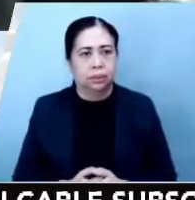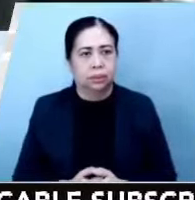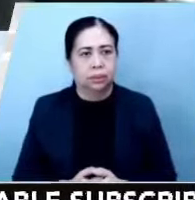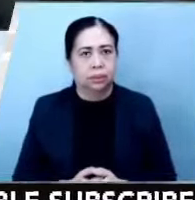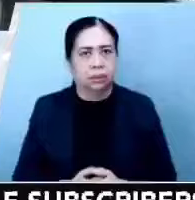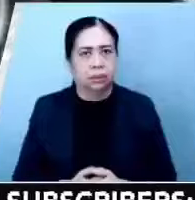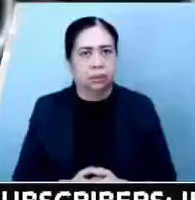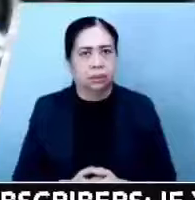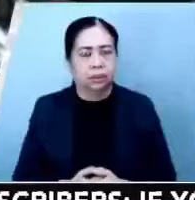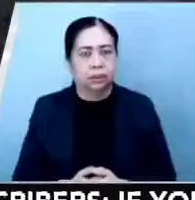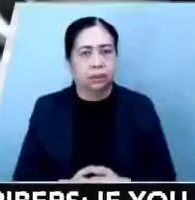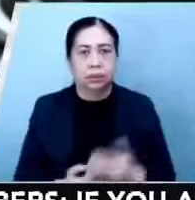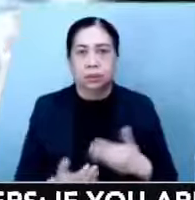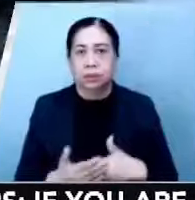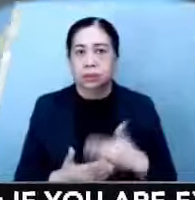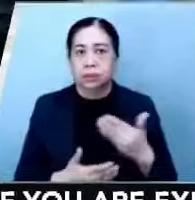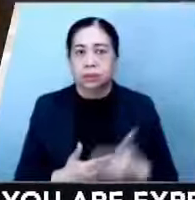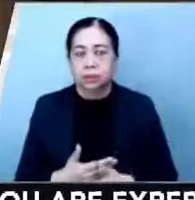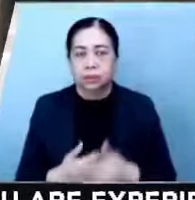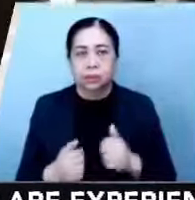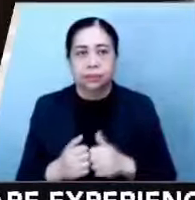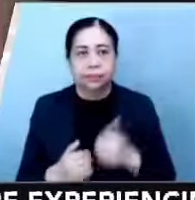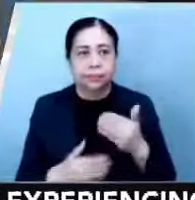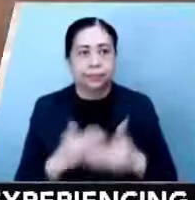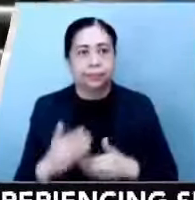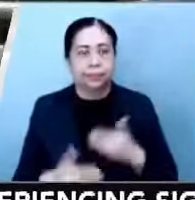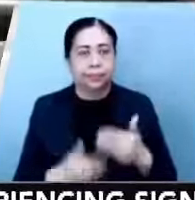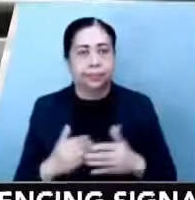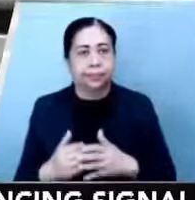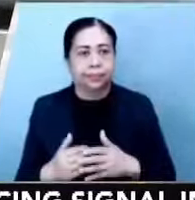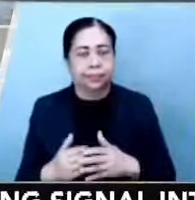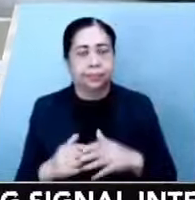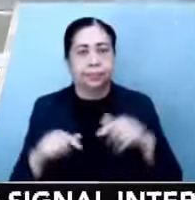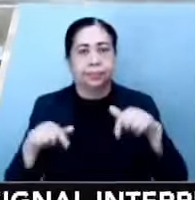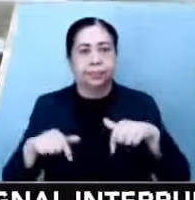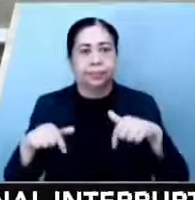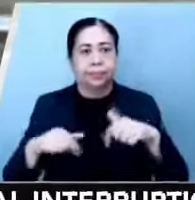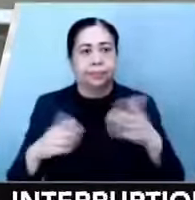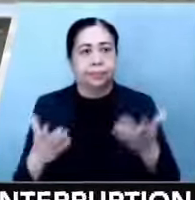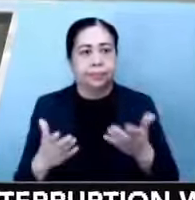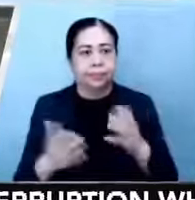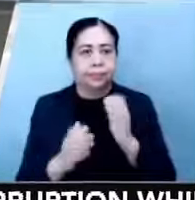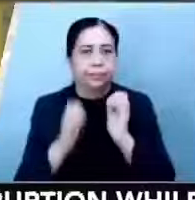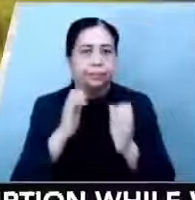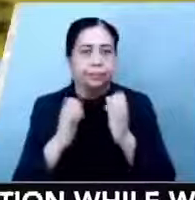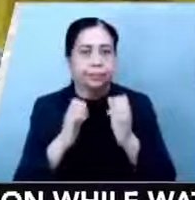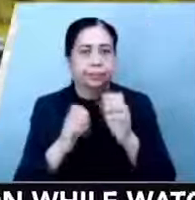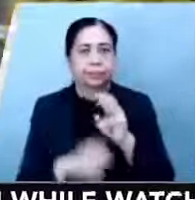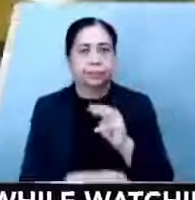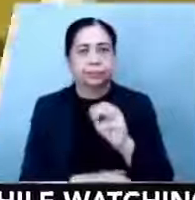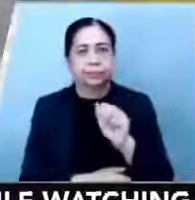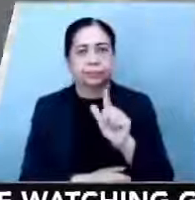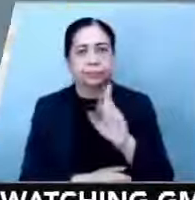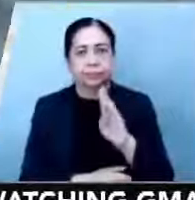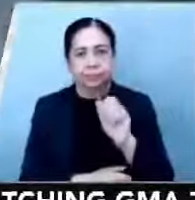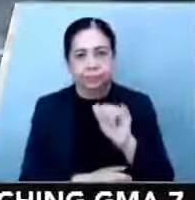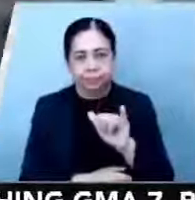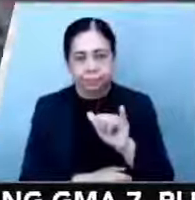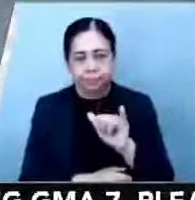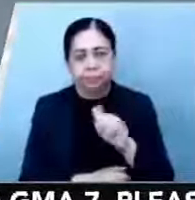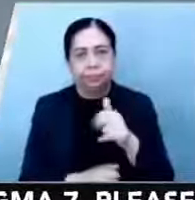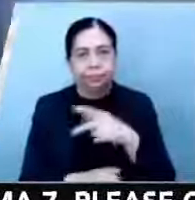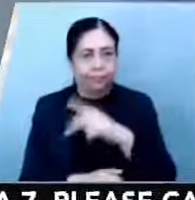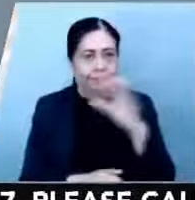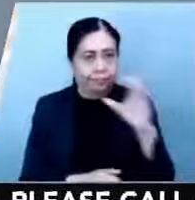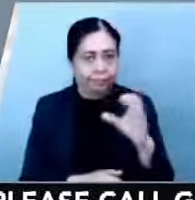Samantala, Igan, nagpapatuloy yung operasyon ng SAIC dito naman po yan sa EDSA Malibay Northbound. At simula pa po kanina ay nasa tatlo